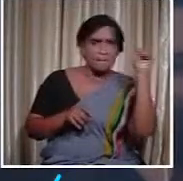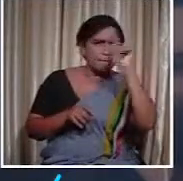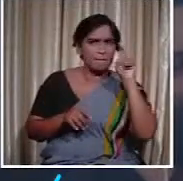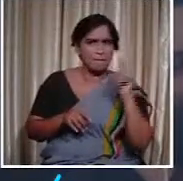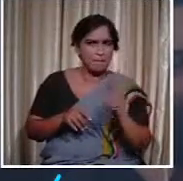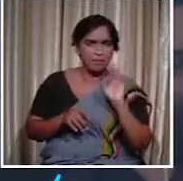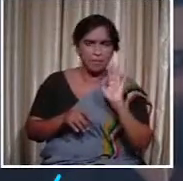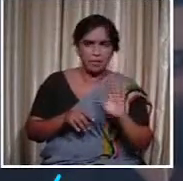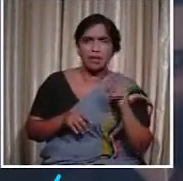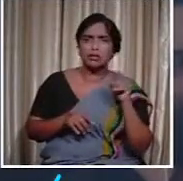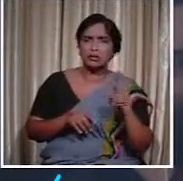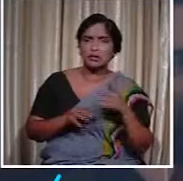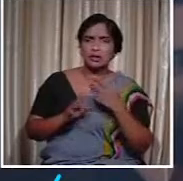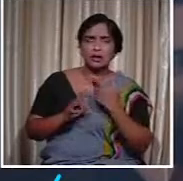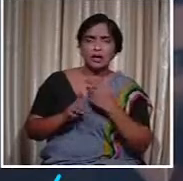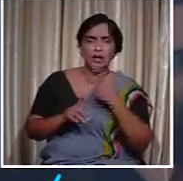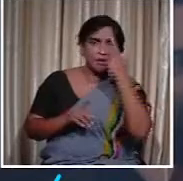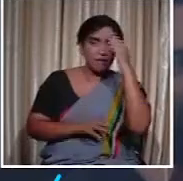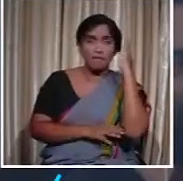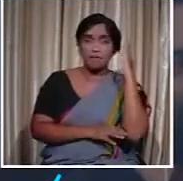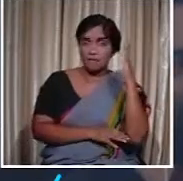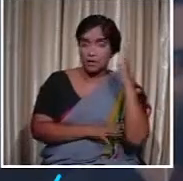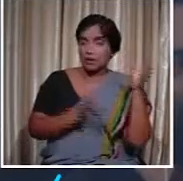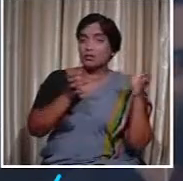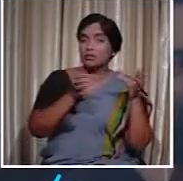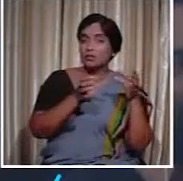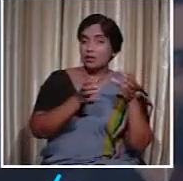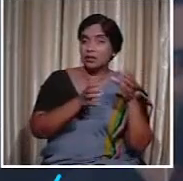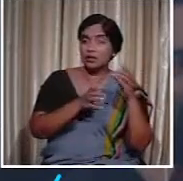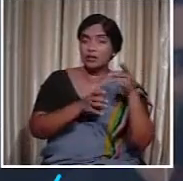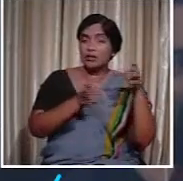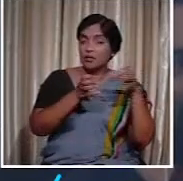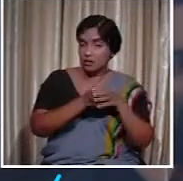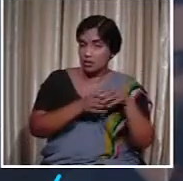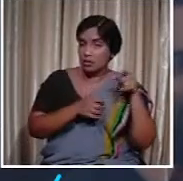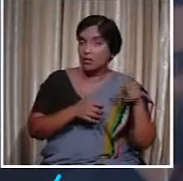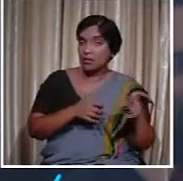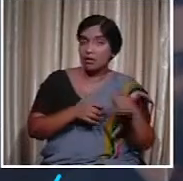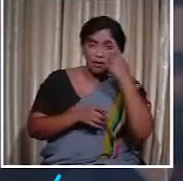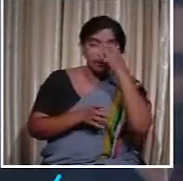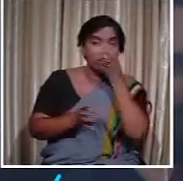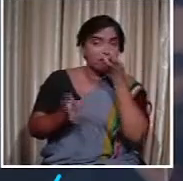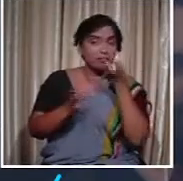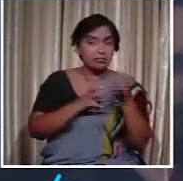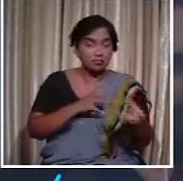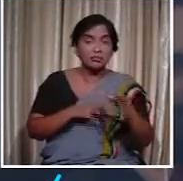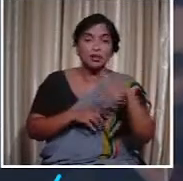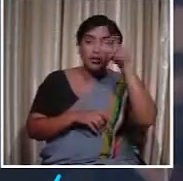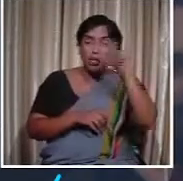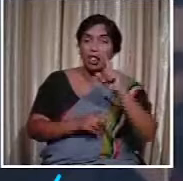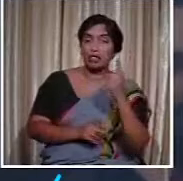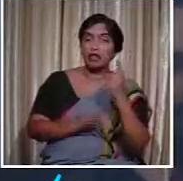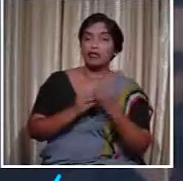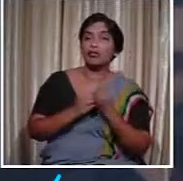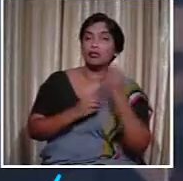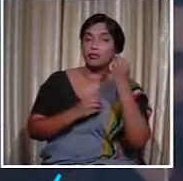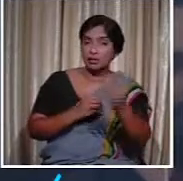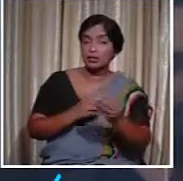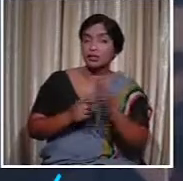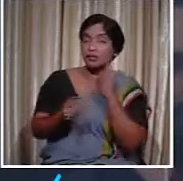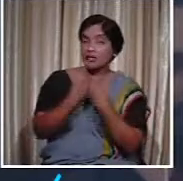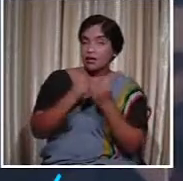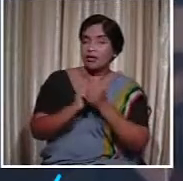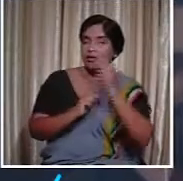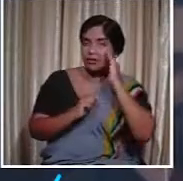ආවා විශේෂයෙන්ම අතිගරු කාඩිනල්තුමා ප්‍රමුඛ කණ්ඩායම ප්‍රමුඛ අය මේ පාස්කු ප්‍රහාරකයන්ට දඬුවම් දෙන්න මේ පරීක්ෂණ